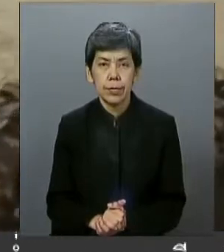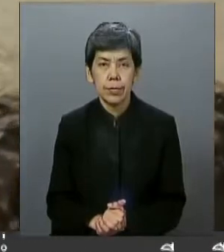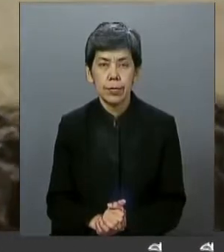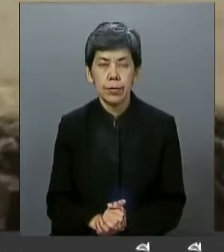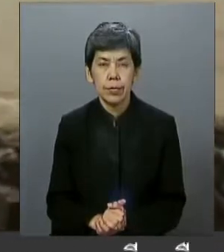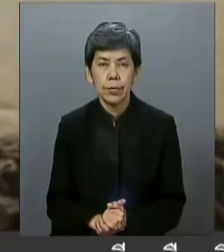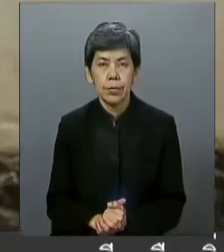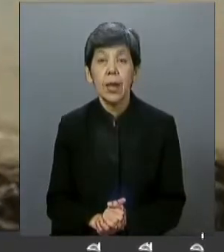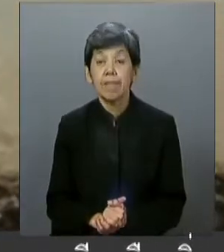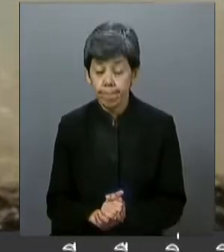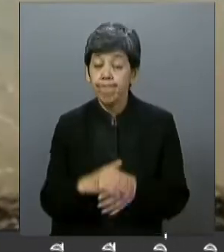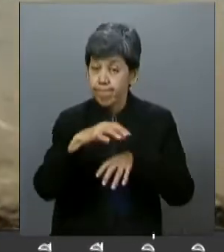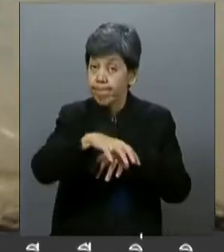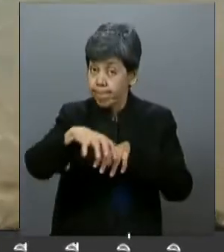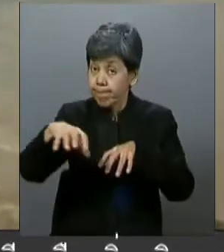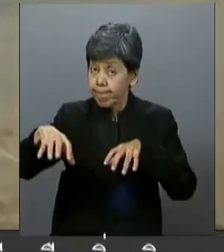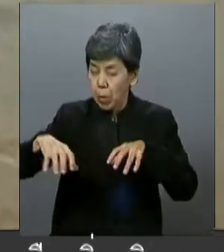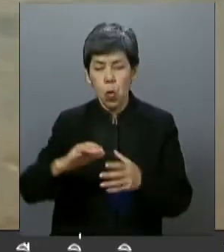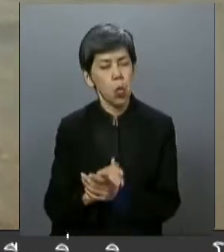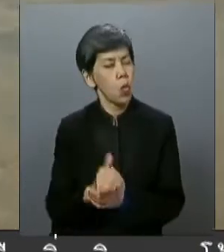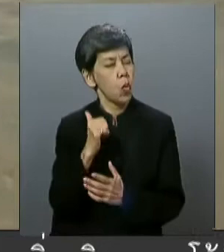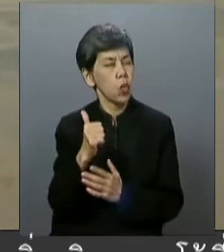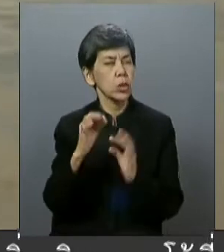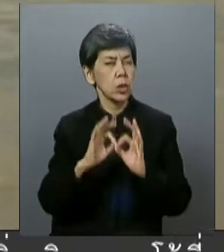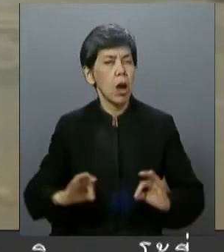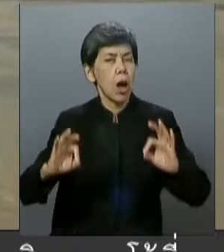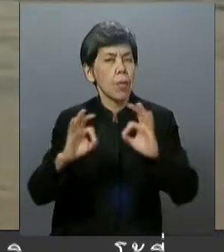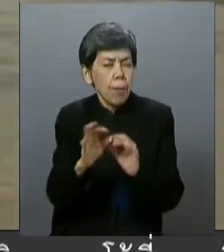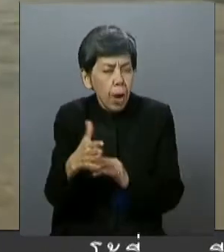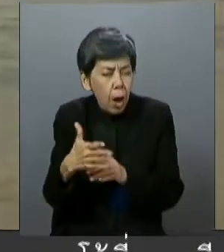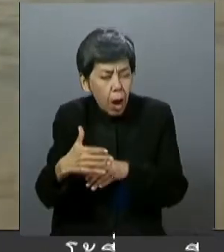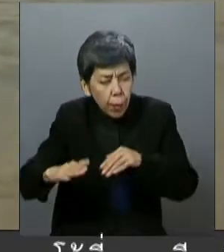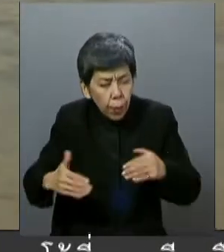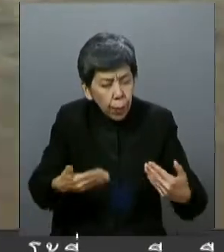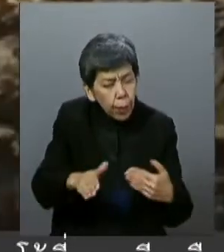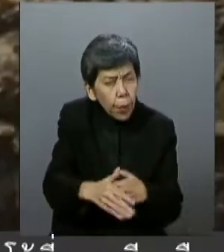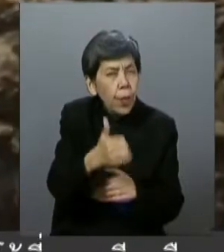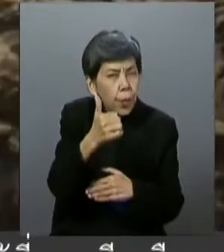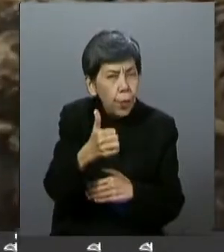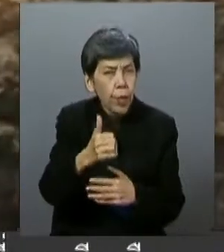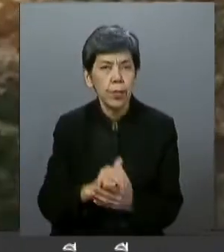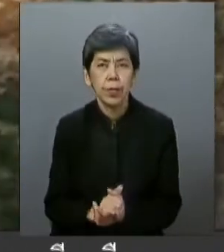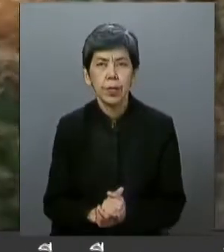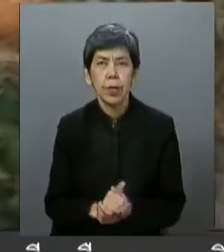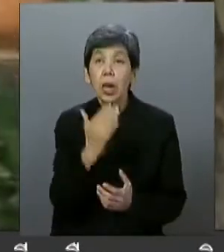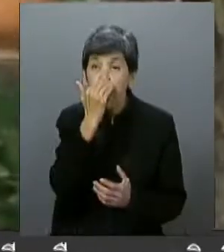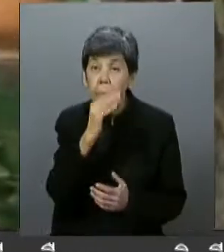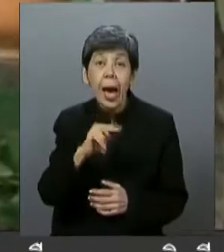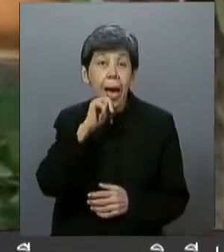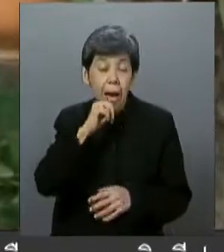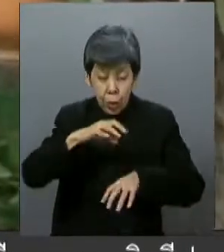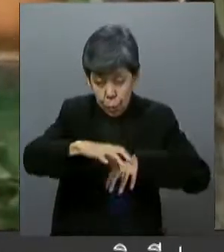ปนอกจากนี้แก่งยังมีความสำคัญกับปลาที่อยู่ในน้ำอีกด้วย เพราะว่าน้ำในแ